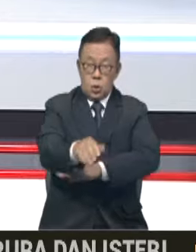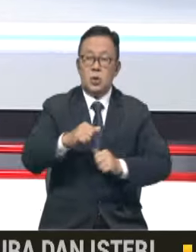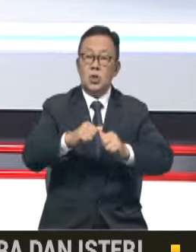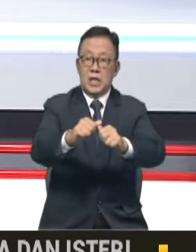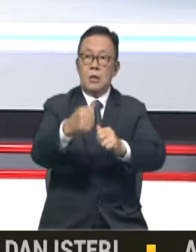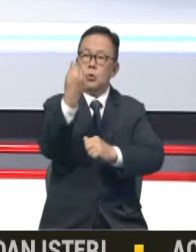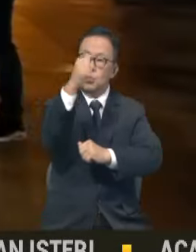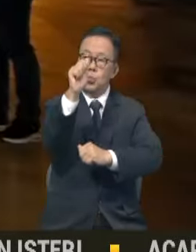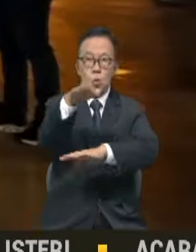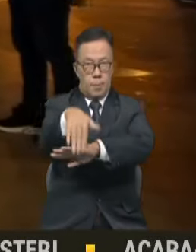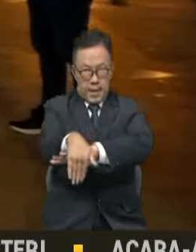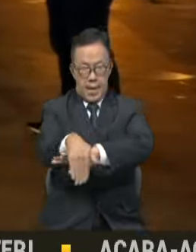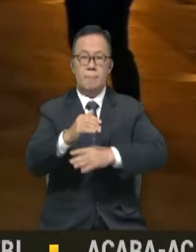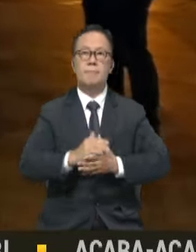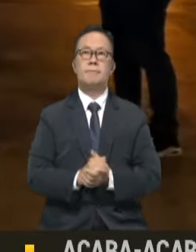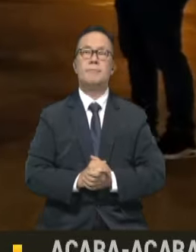malam.